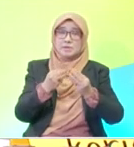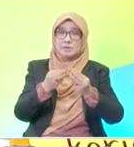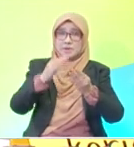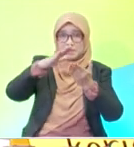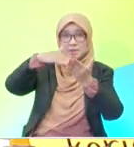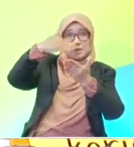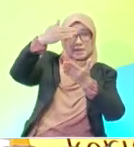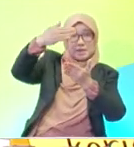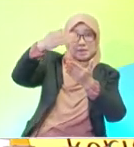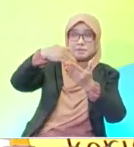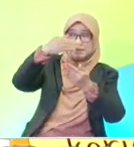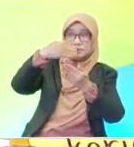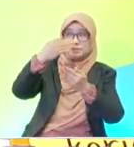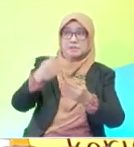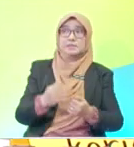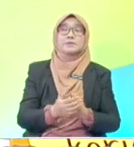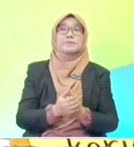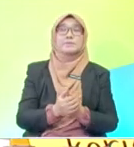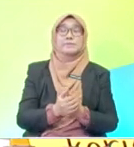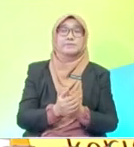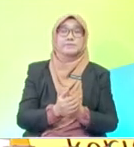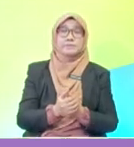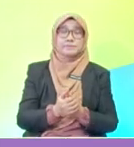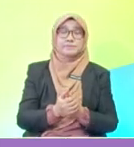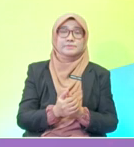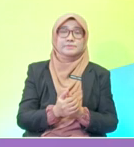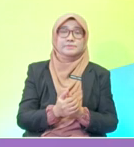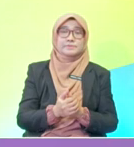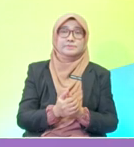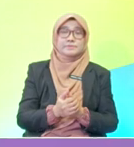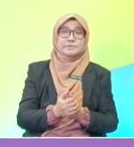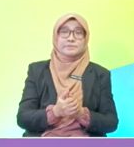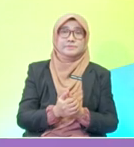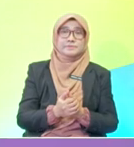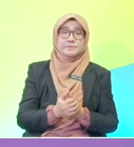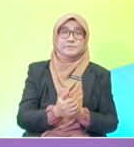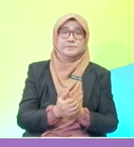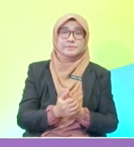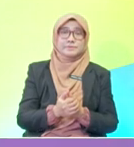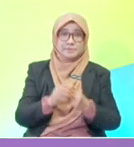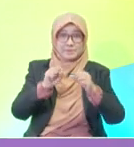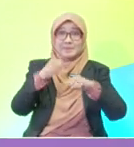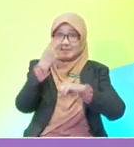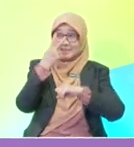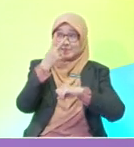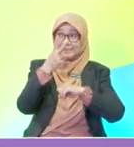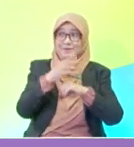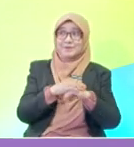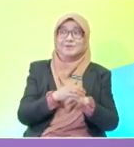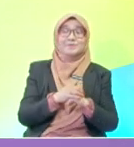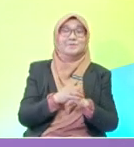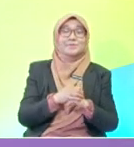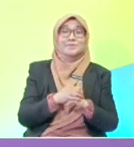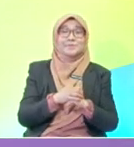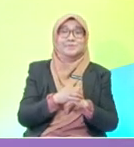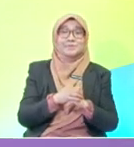dia. Okey, boleh Abang Fizi? Boleh cikgu. Jadi nampak tak bahagian kotak ni masih belum siap dibalut. Jadi kita